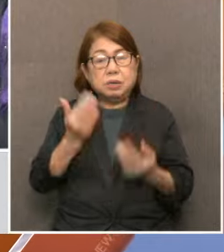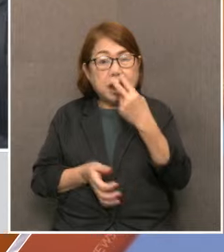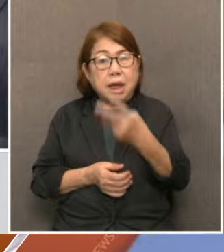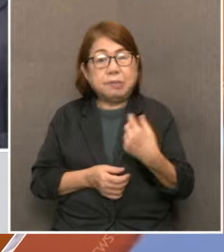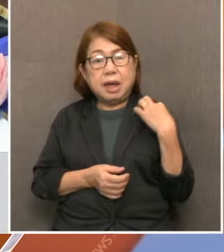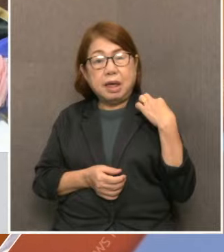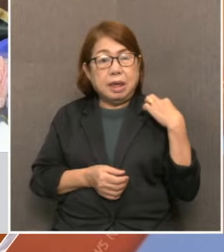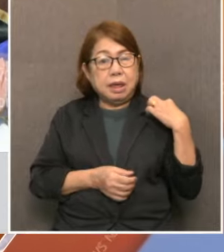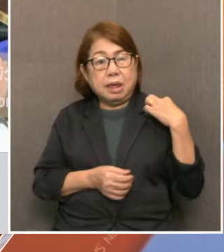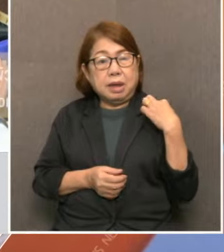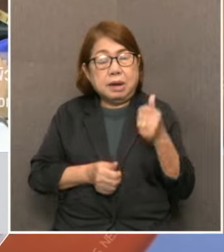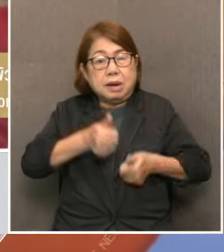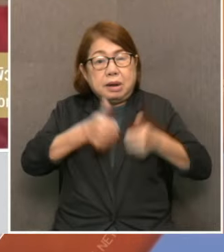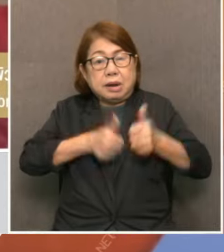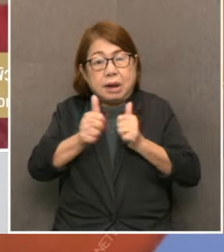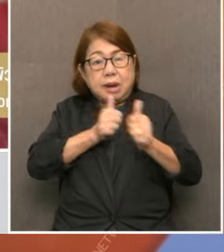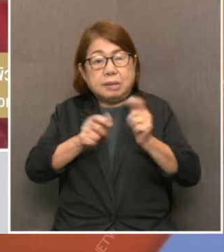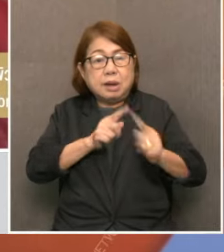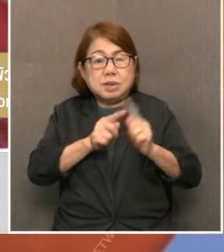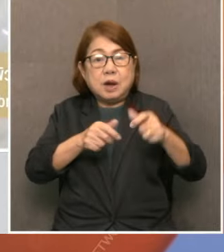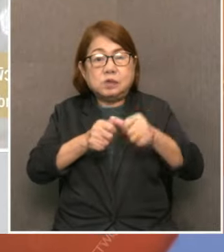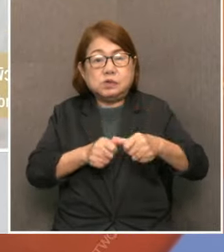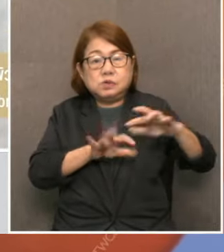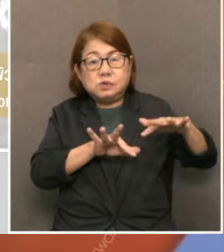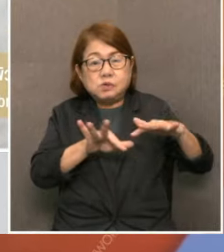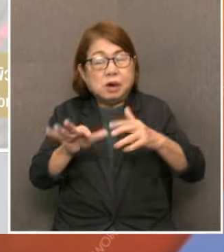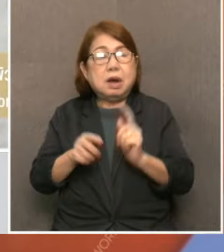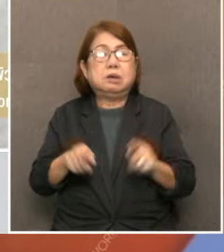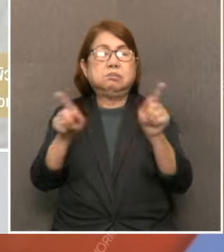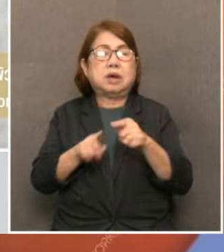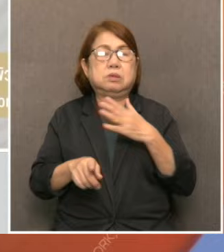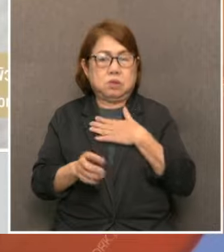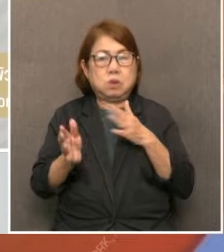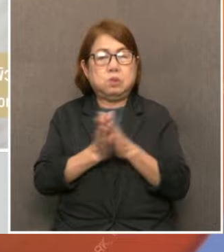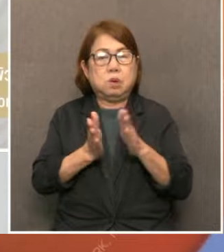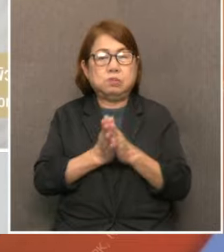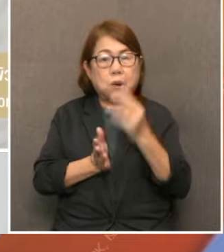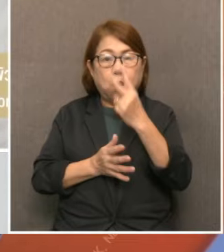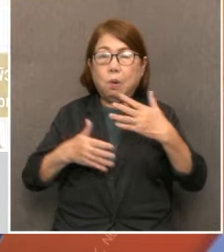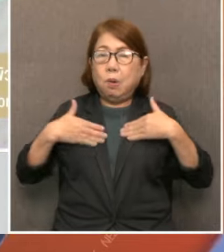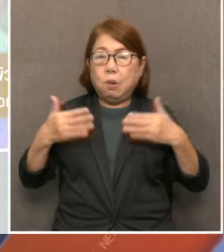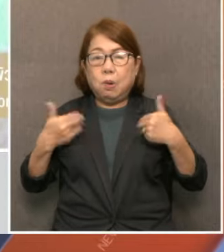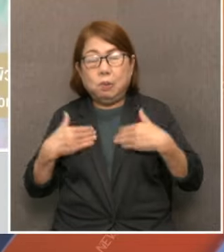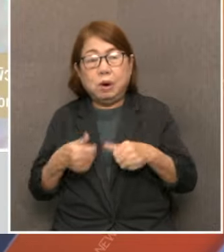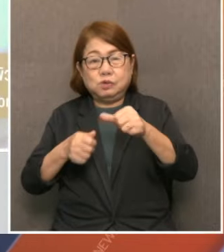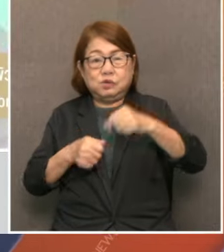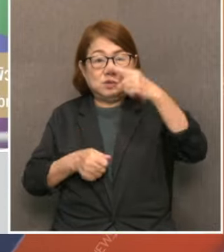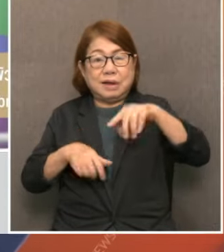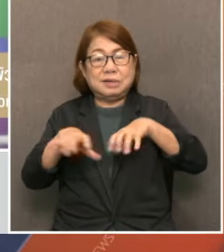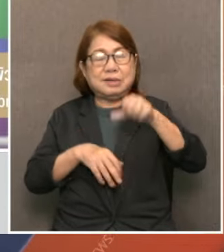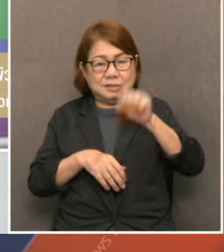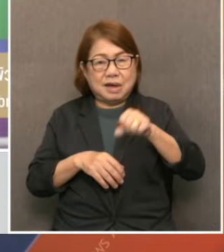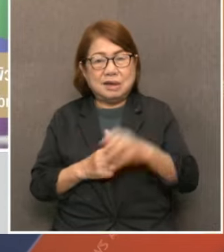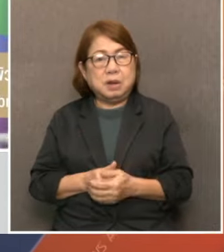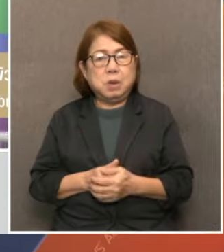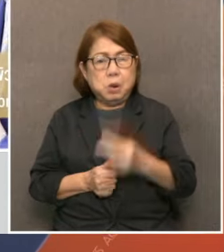เวทีที่เป็นเ่าRealityทั้งหลายแหลการแข่งขัน DragArenaคือหนึ่งในนั้นซึ่งสนุกมากครับเกิดขึ้นประทไทยของเราถูกต้องและมัน